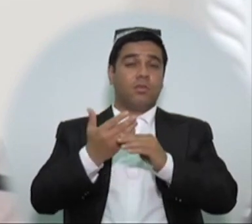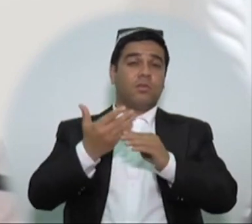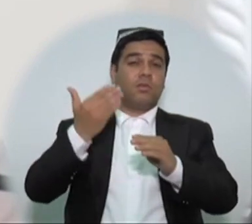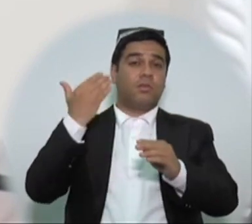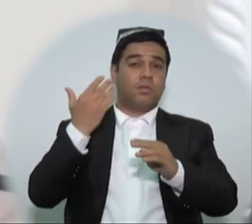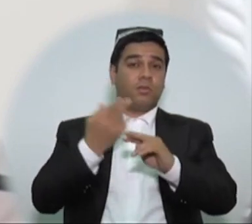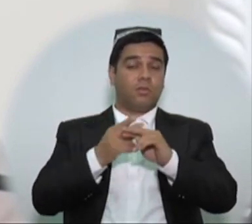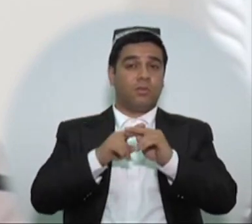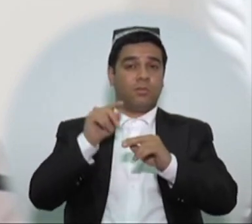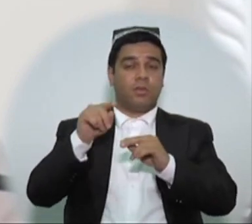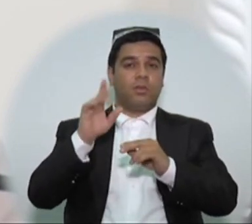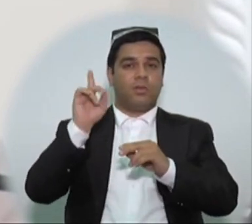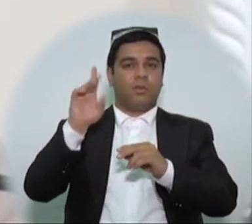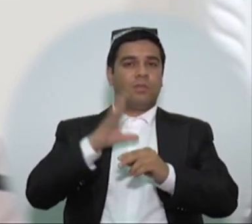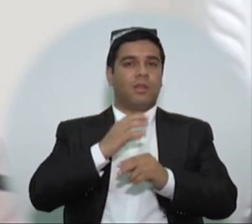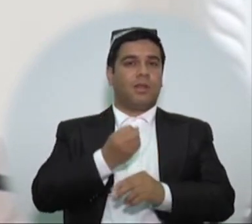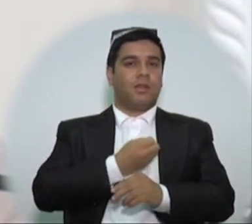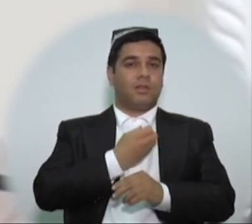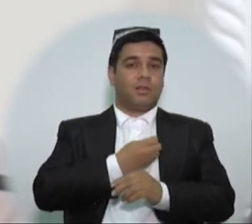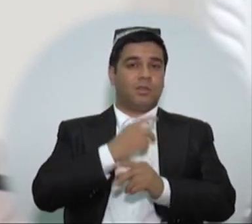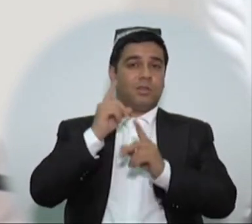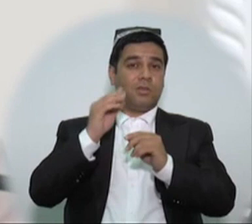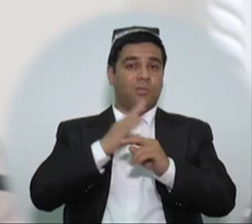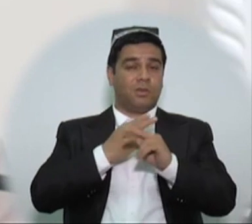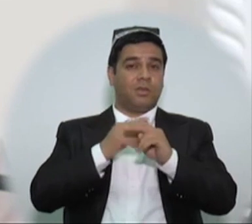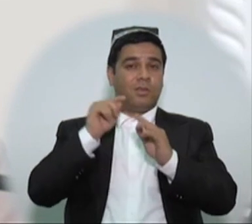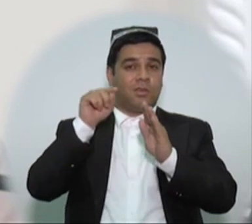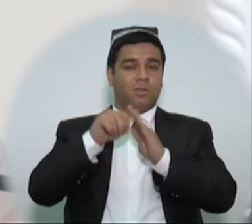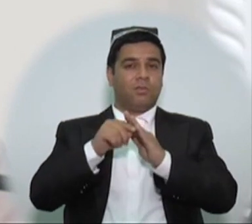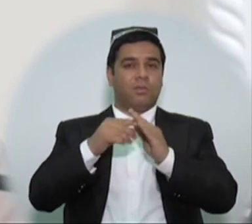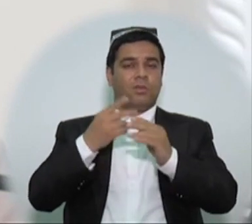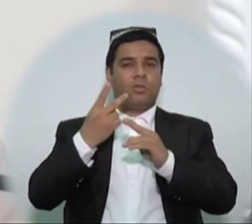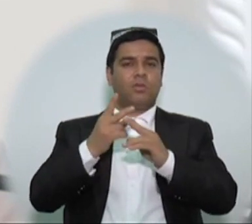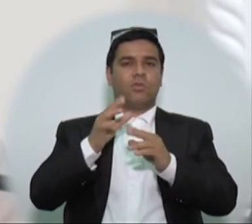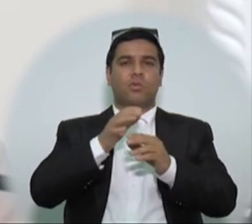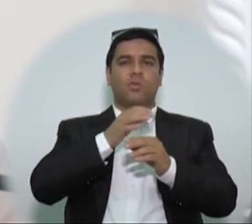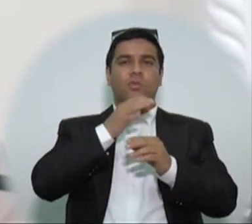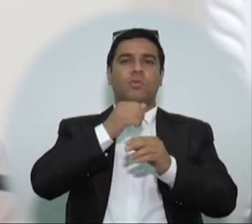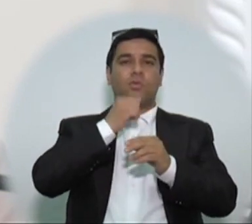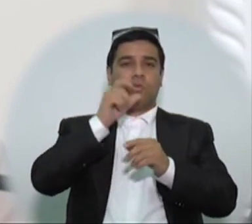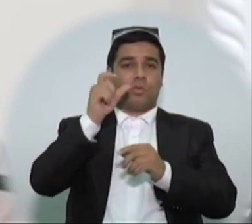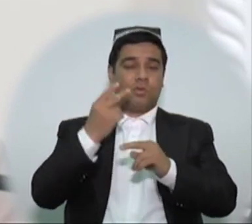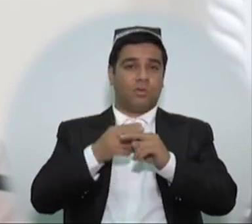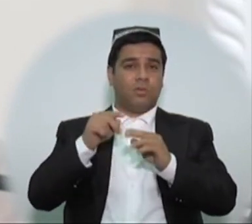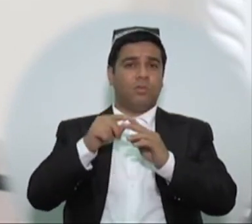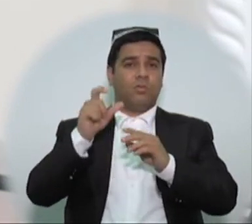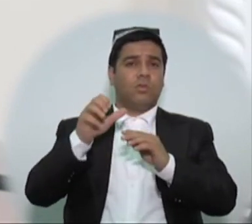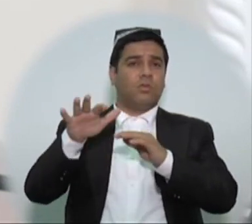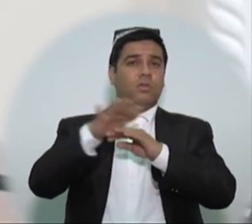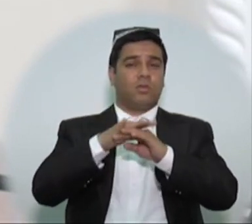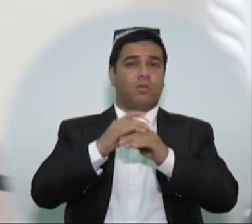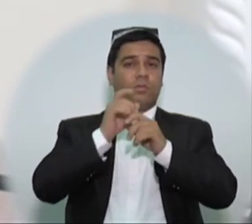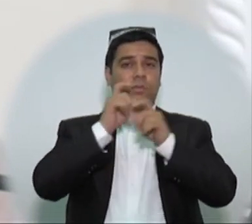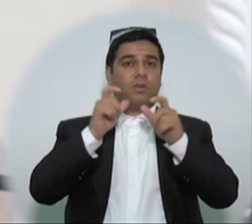ko'rganlardan bir vodiyga borganimda gaplashib turib, katta oqsoqol odam Alloh rahmat qilsin o'tib ketdi. Butun xalqqa baqirib